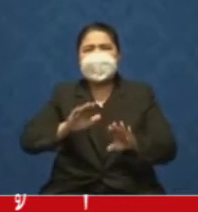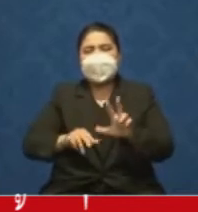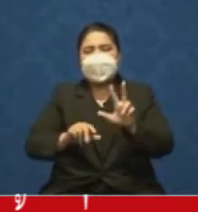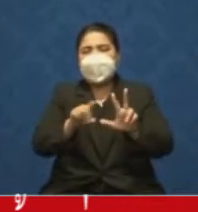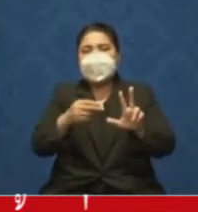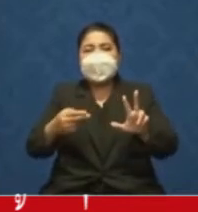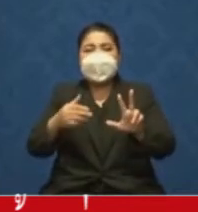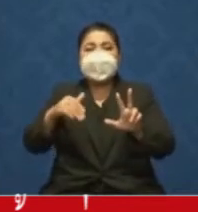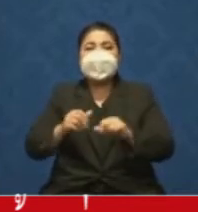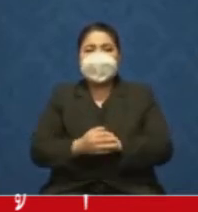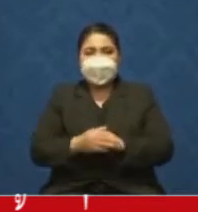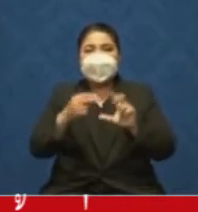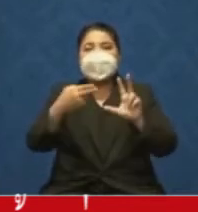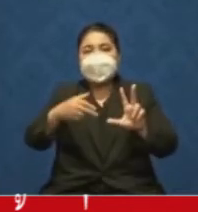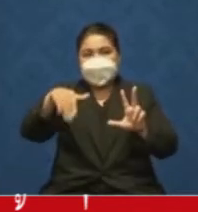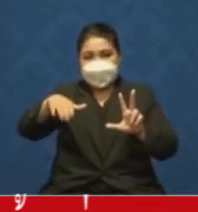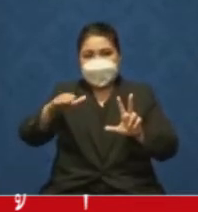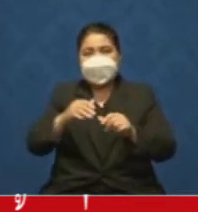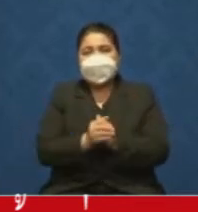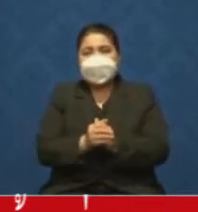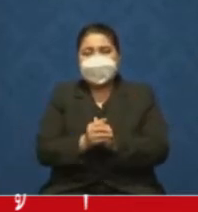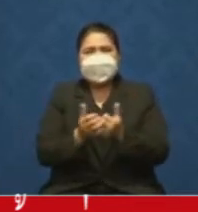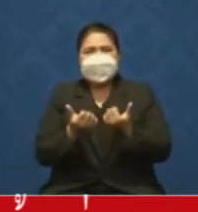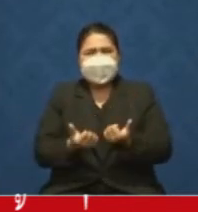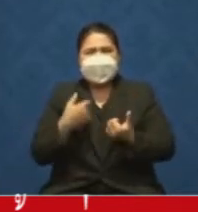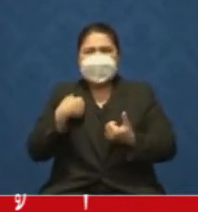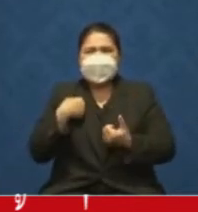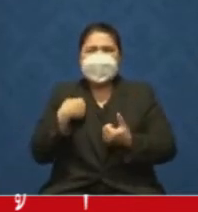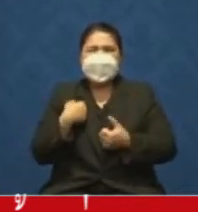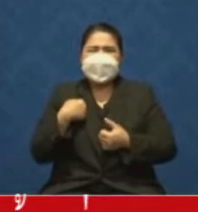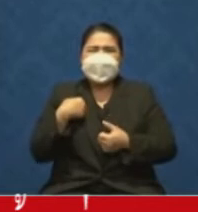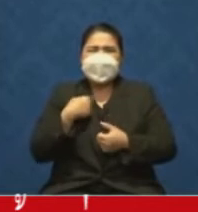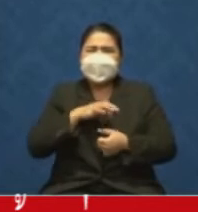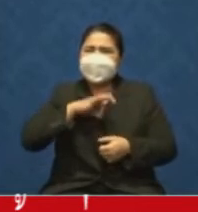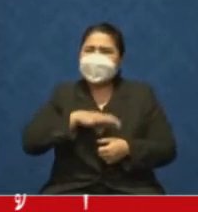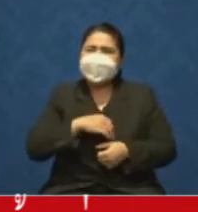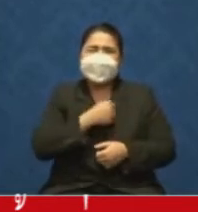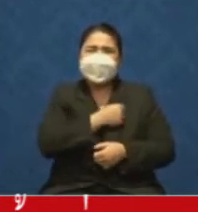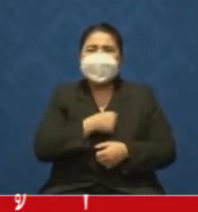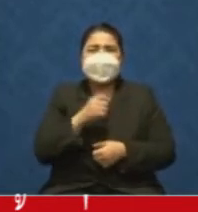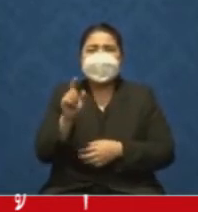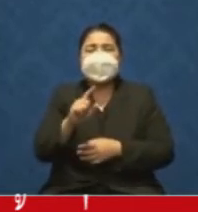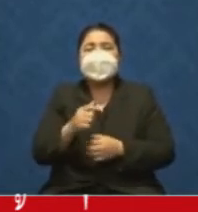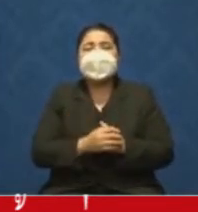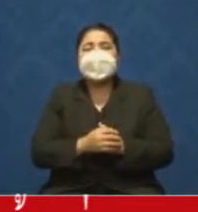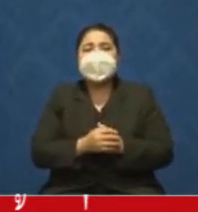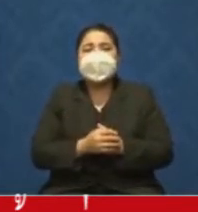นคนท่านประทานที่กรบที่เจ็บปวดมากที่สุดก็คือในช่วงบางช่งบางเวลา